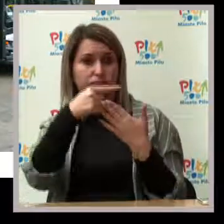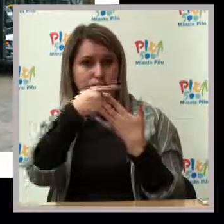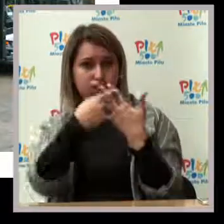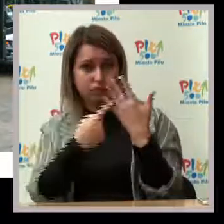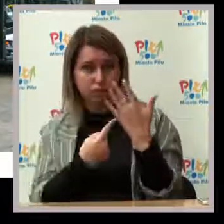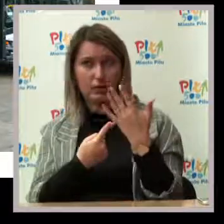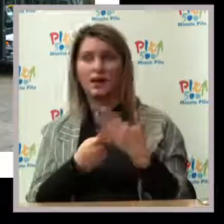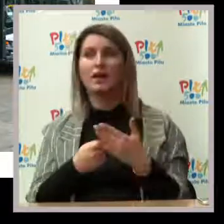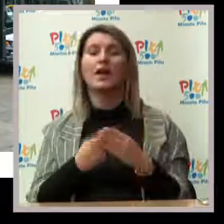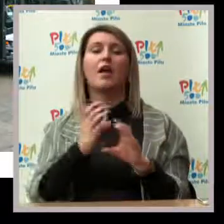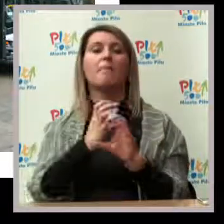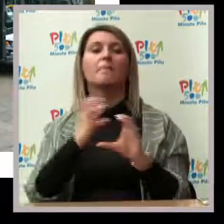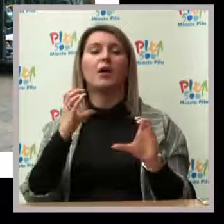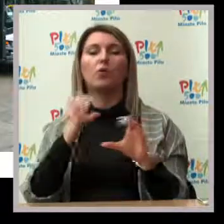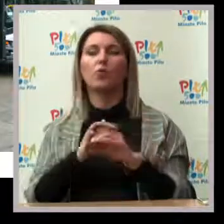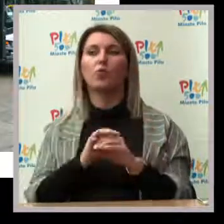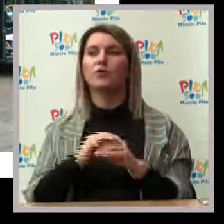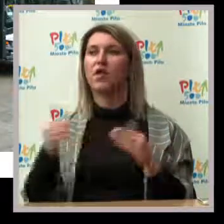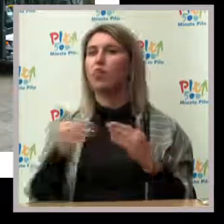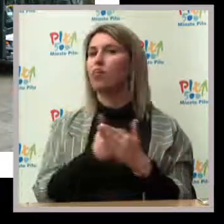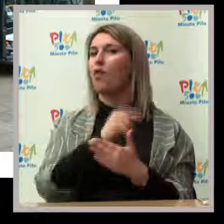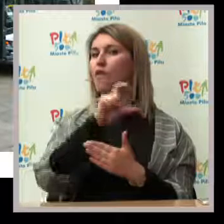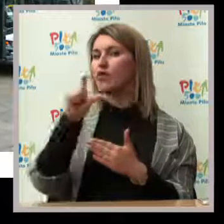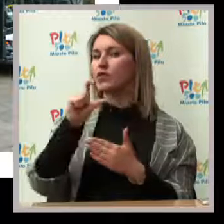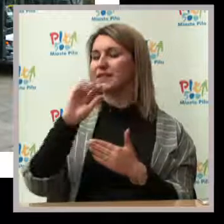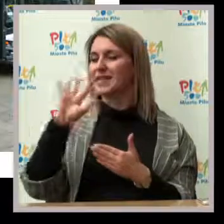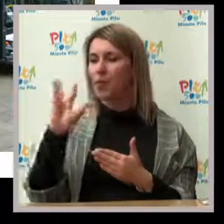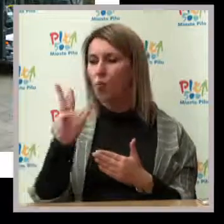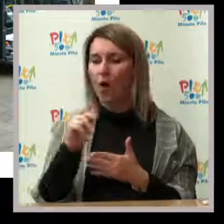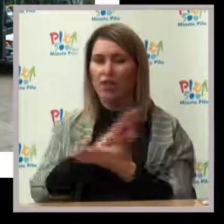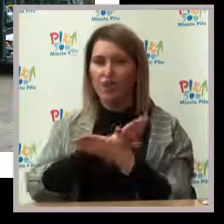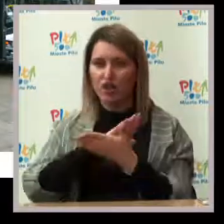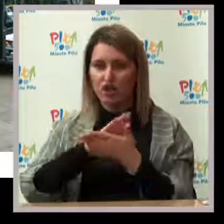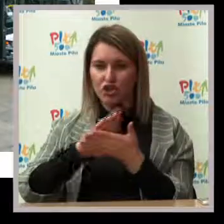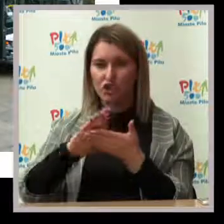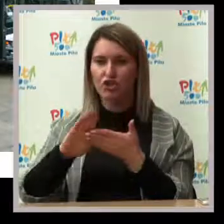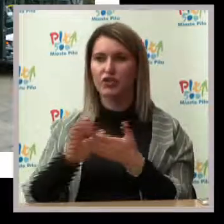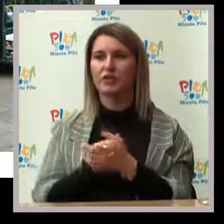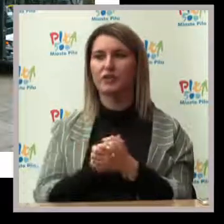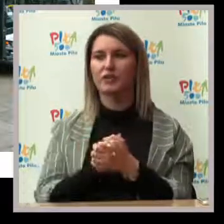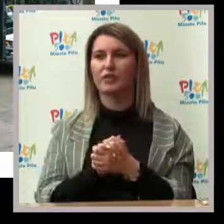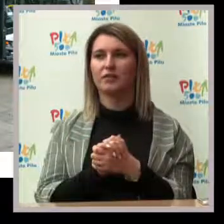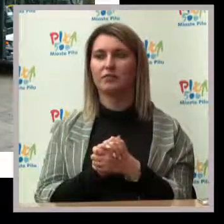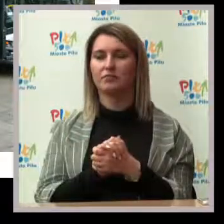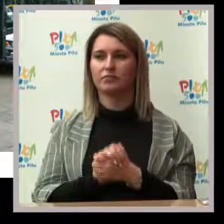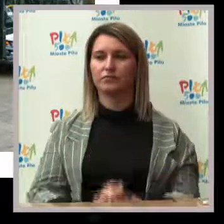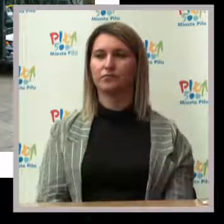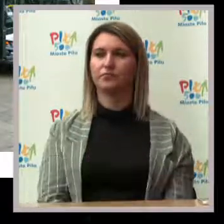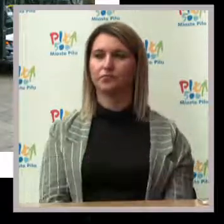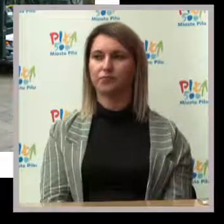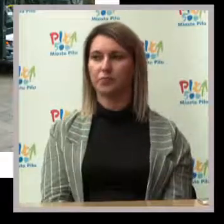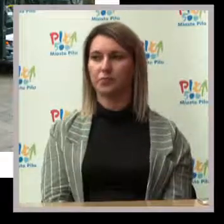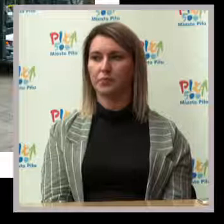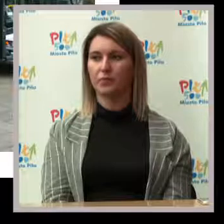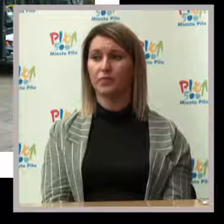w mieście i w Polsce dzięki temu. A sama jakość komunikacji, mam nadzieję, że będzie zachęcała właśnie